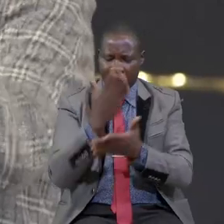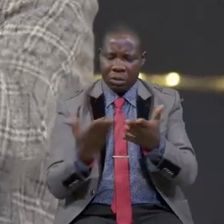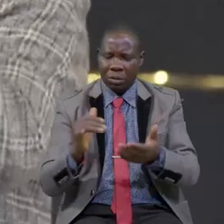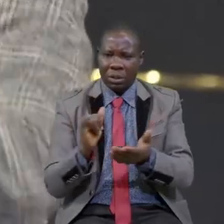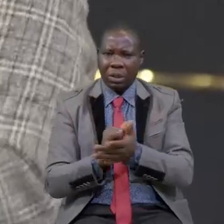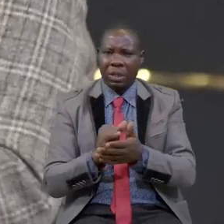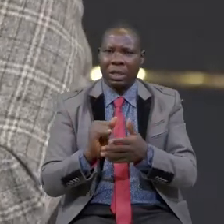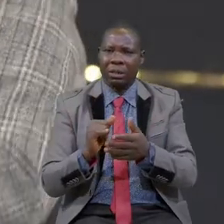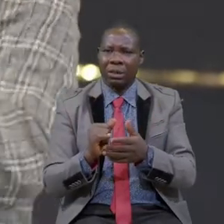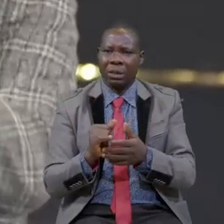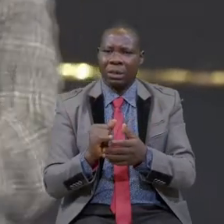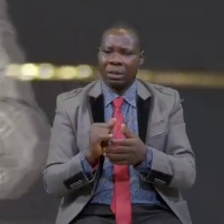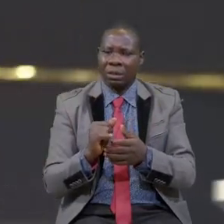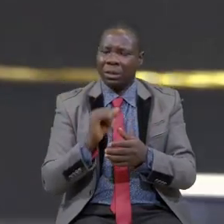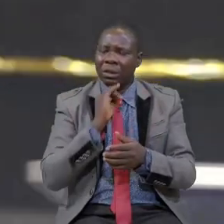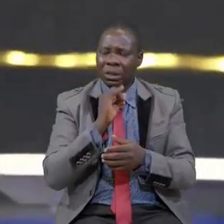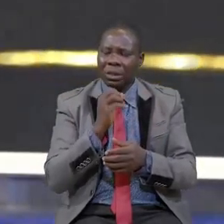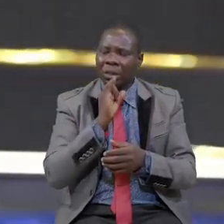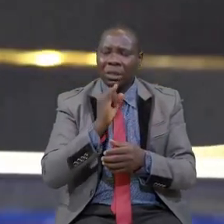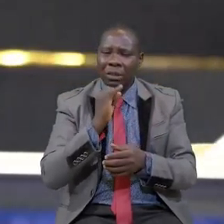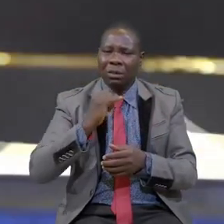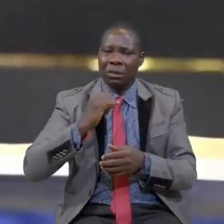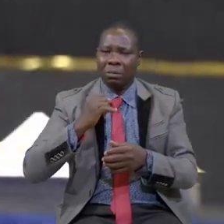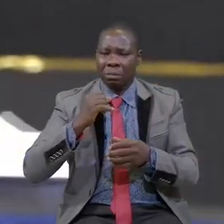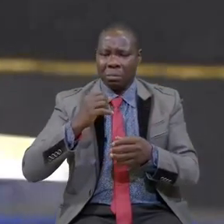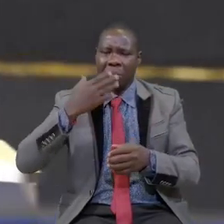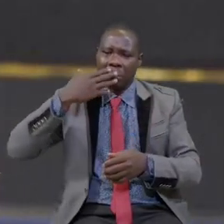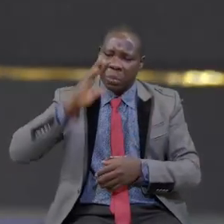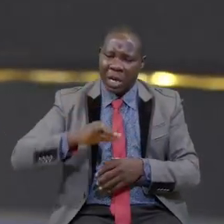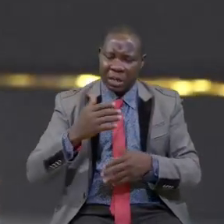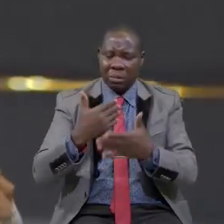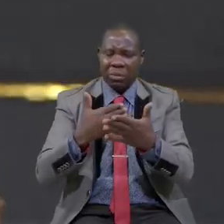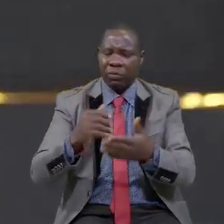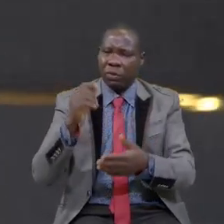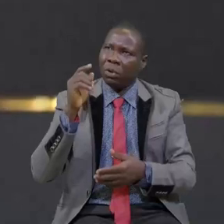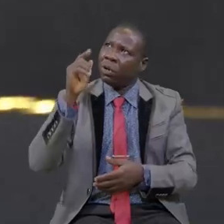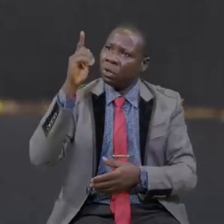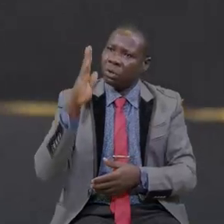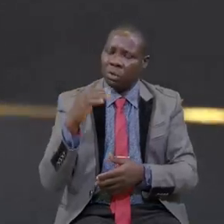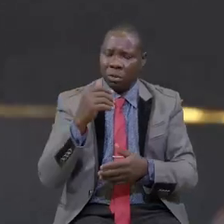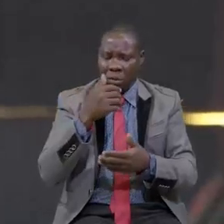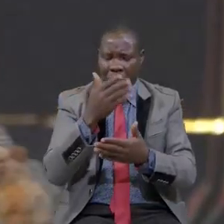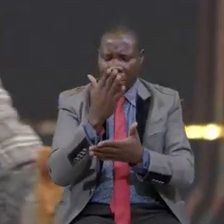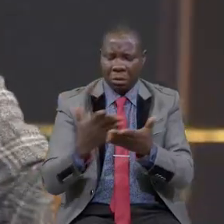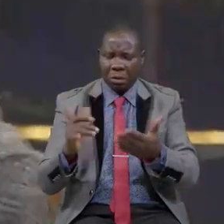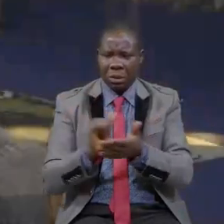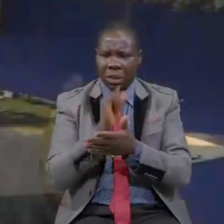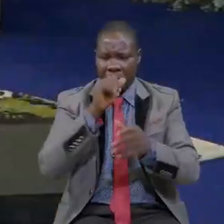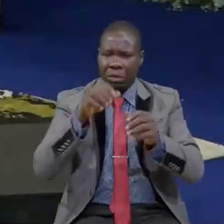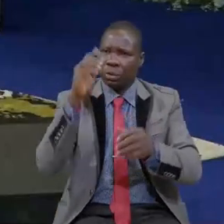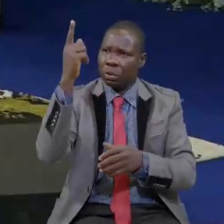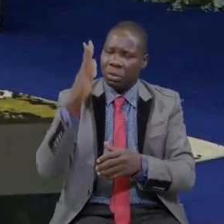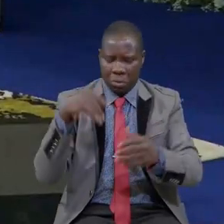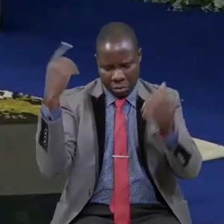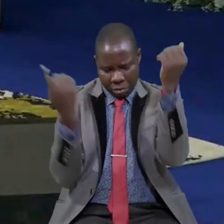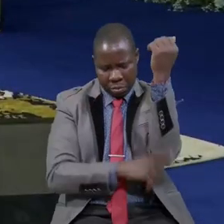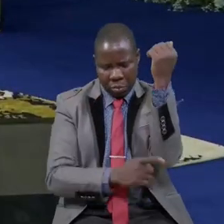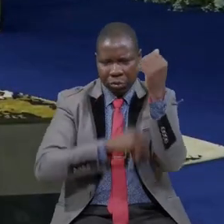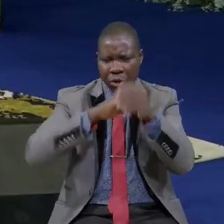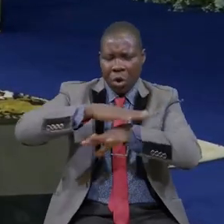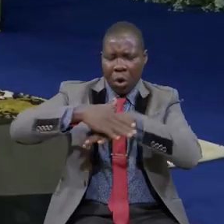qui irrite Dieu. Quelque chose qui est punissable par Dieu. Et